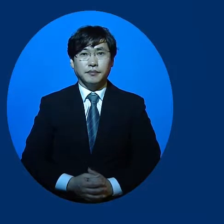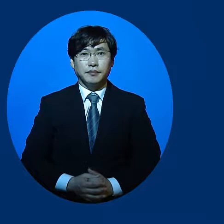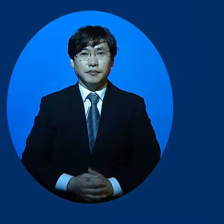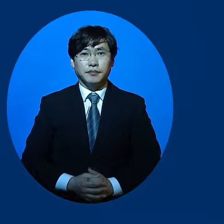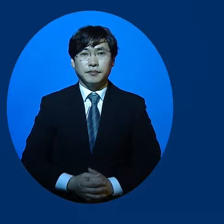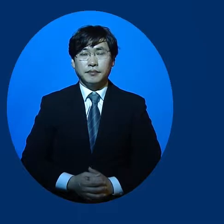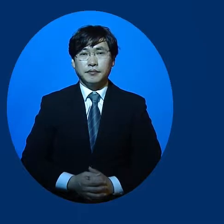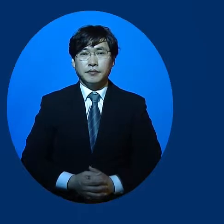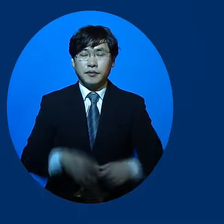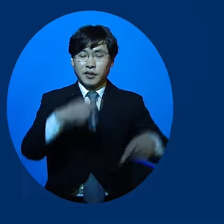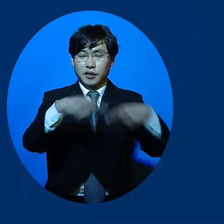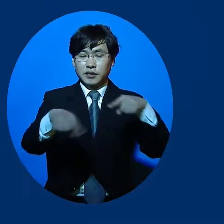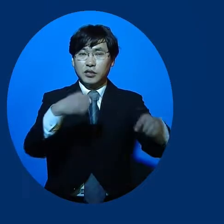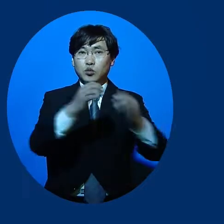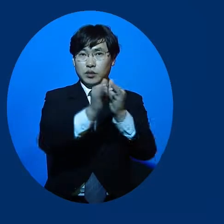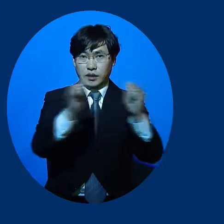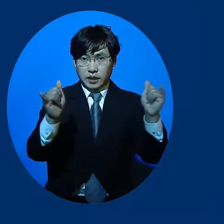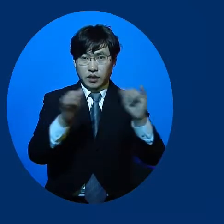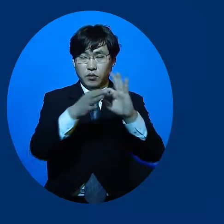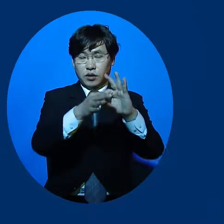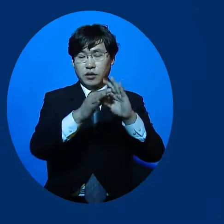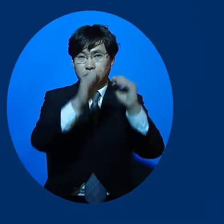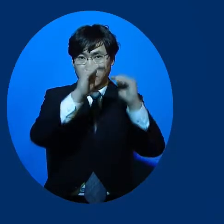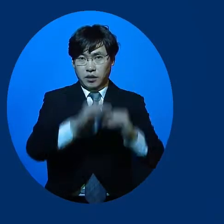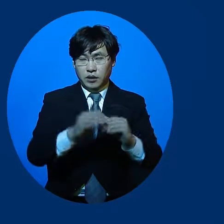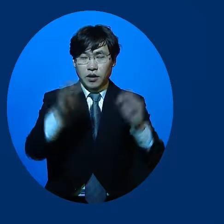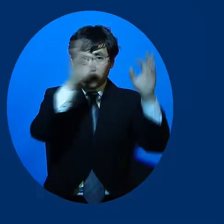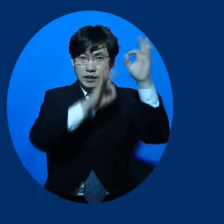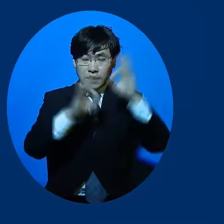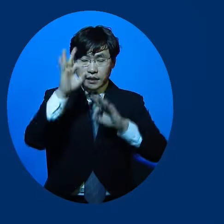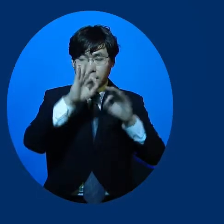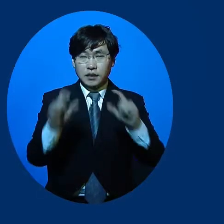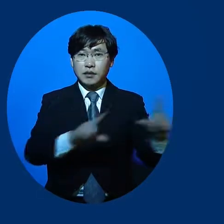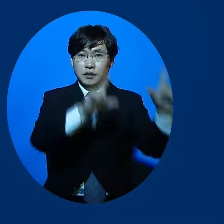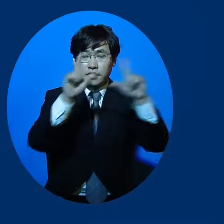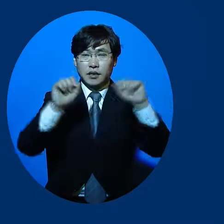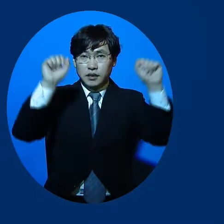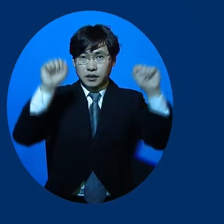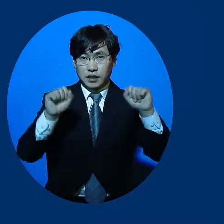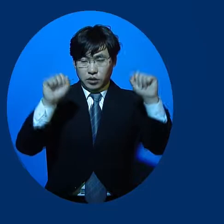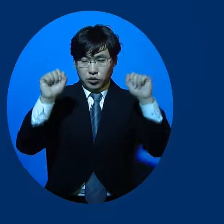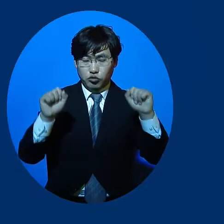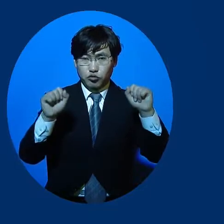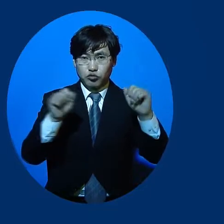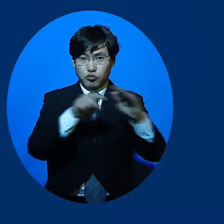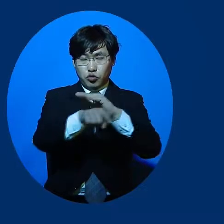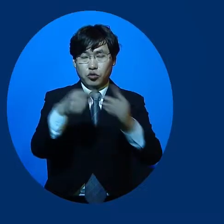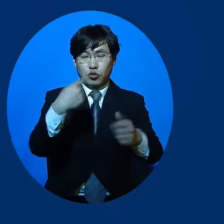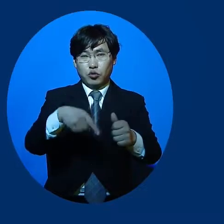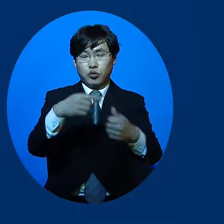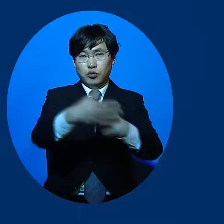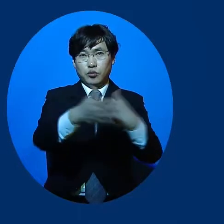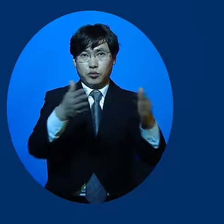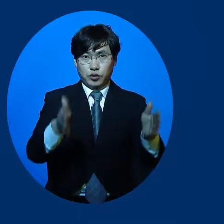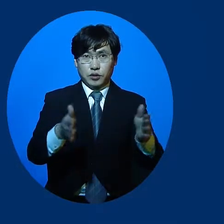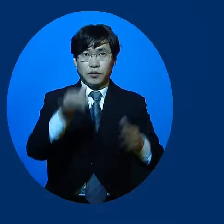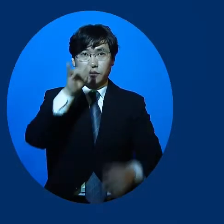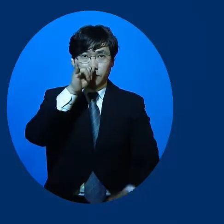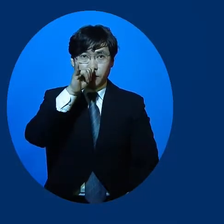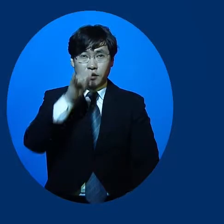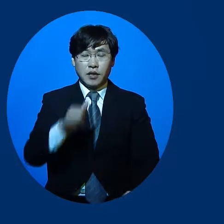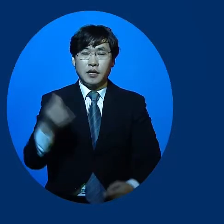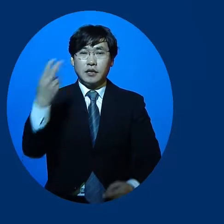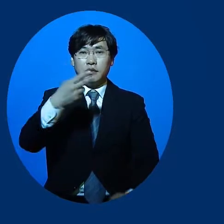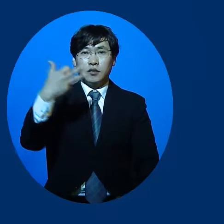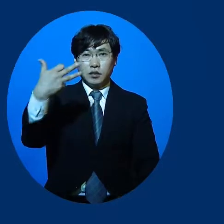다음은 지도자 관련입니다. 찾아가는 생활체육 서비스의 일환으로 2018년 기준 577명이 장애인